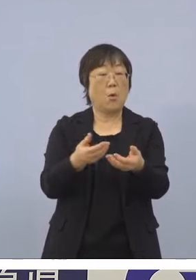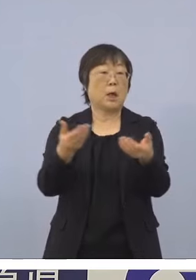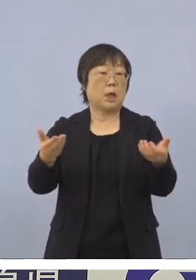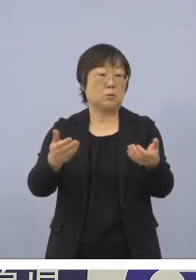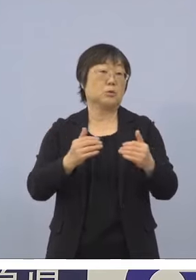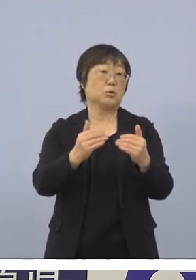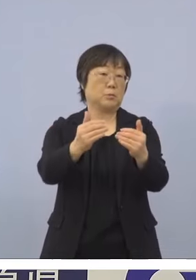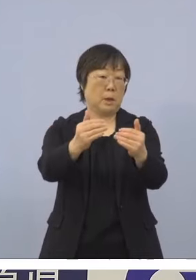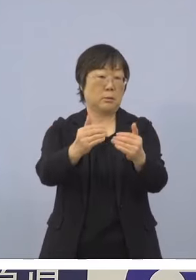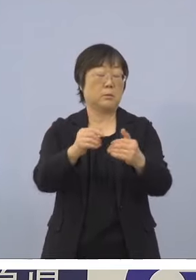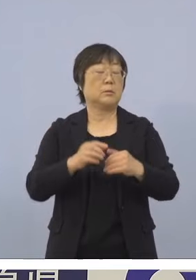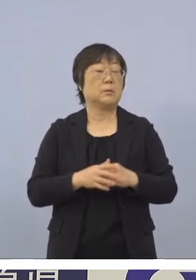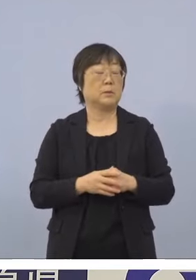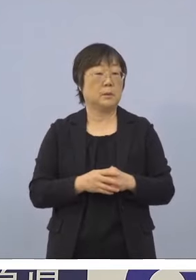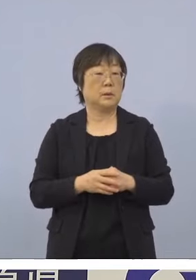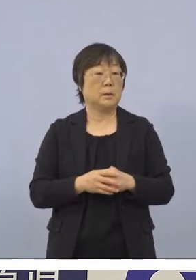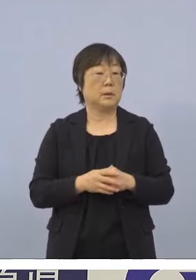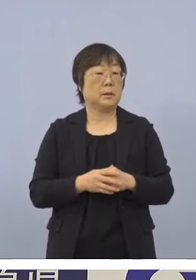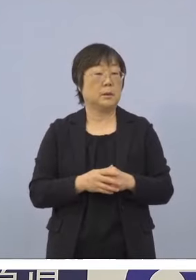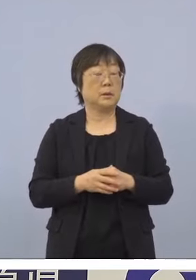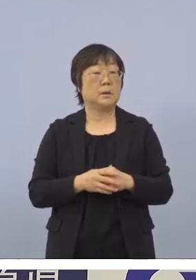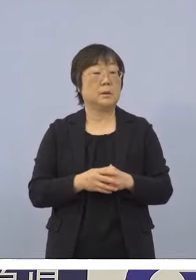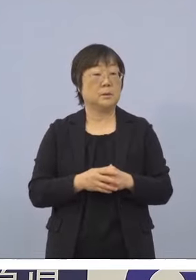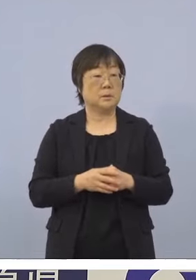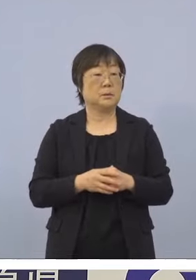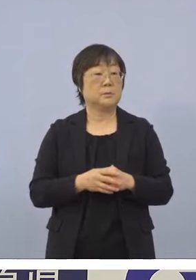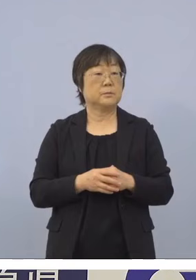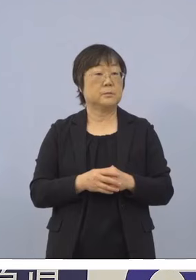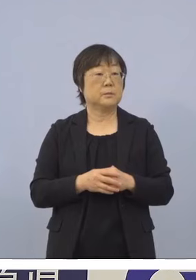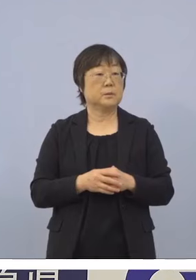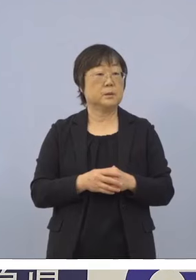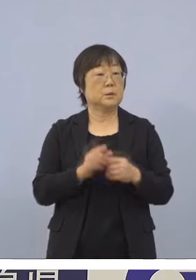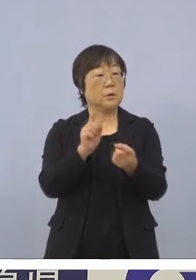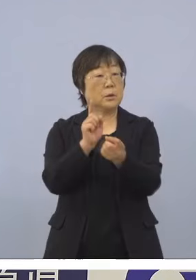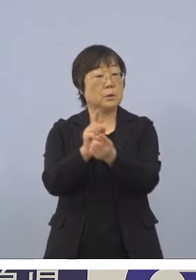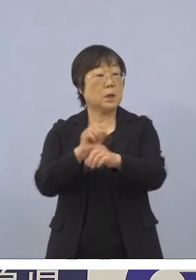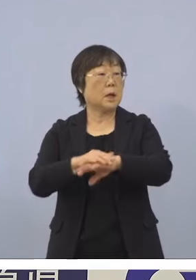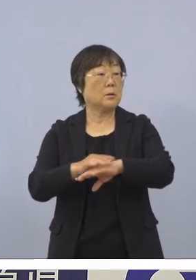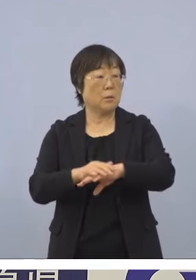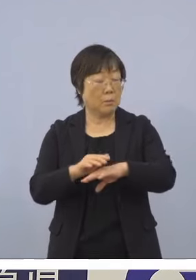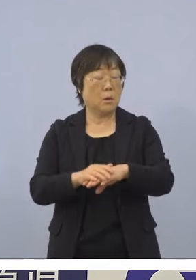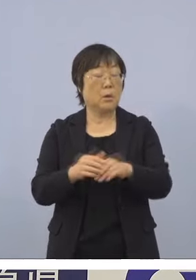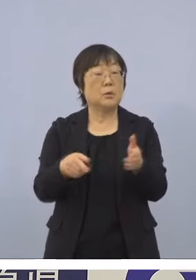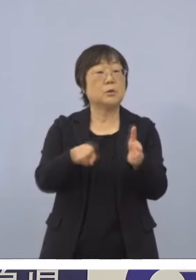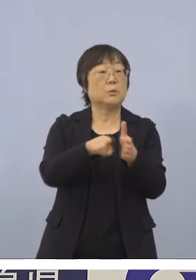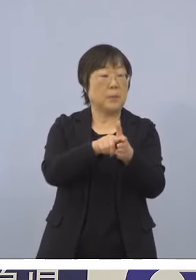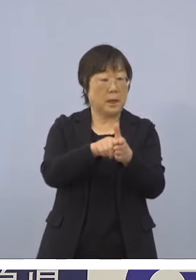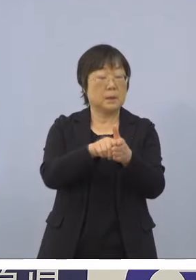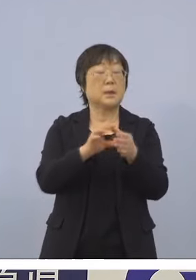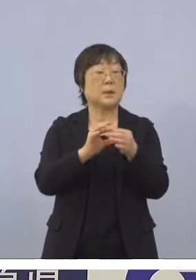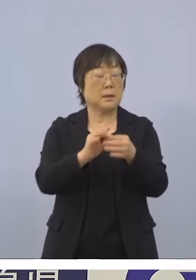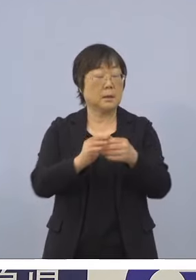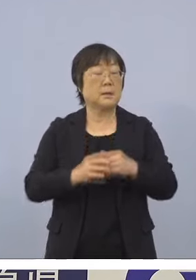でおりますけれどもですね、まあ、こういったことも含めて、